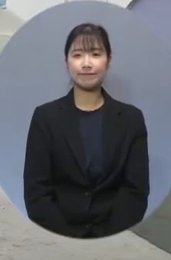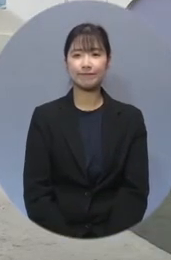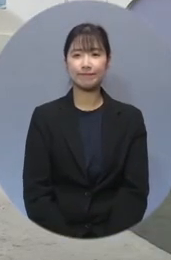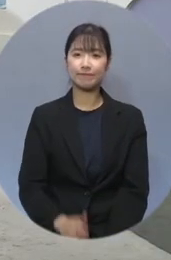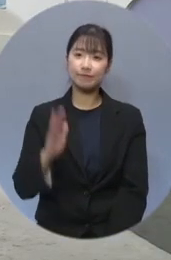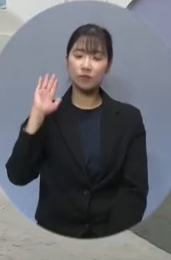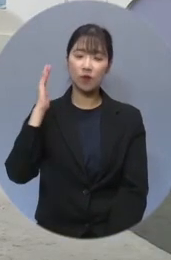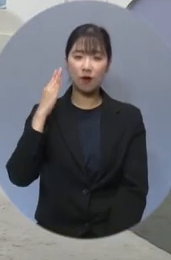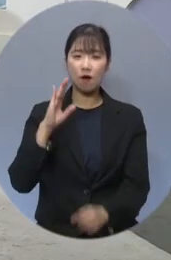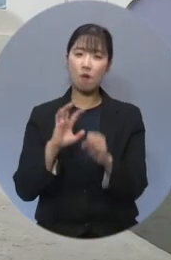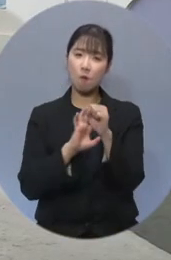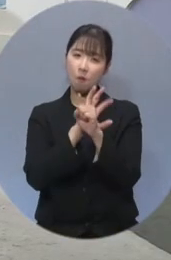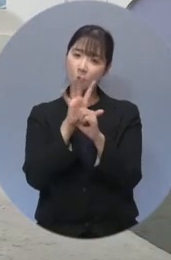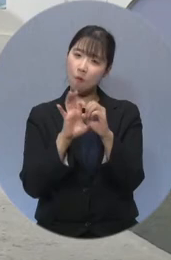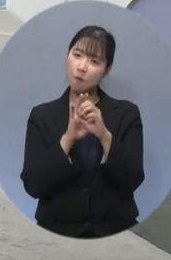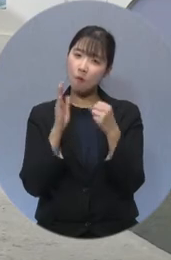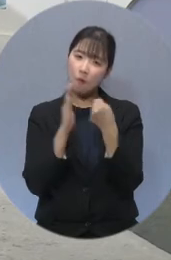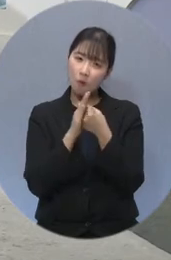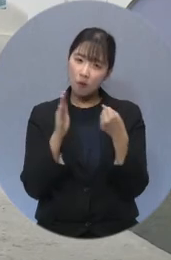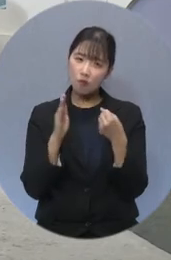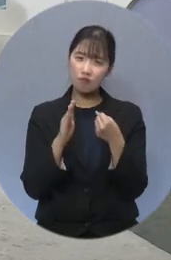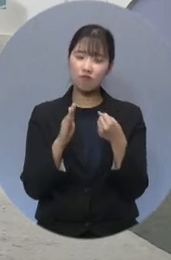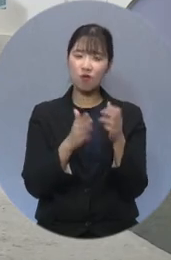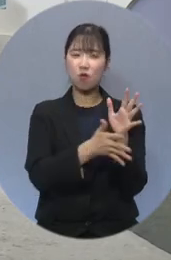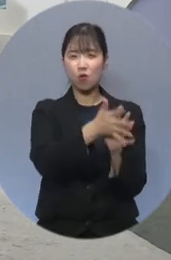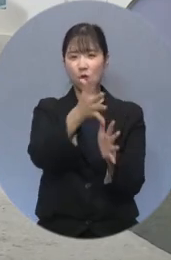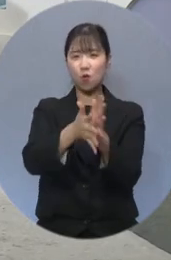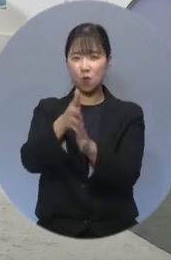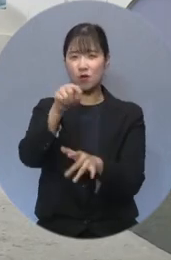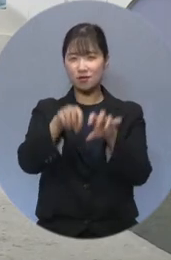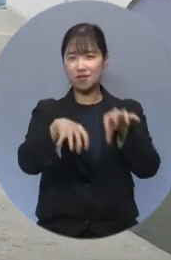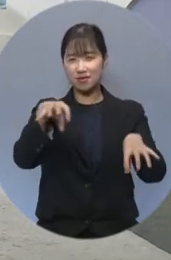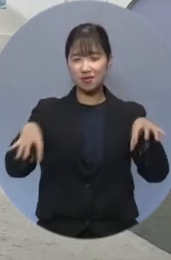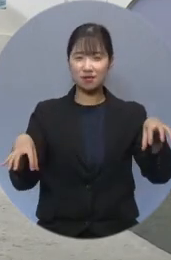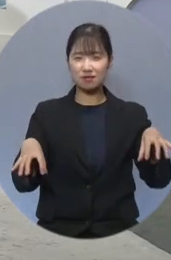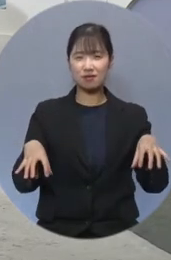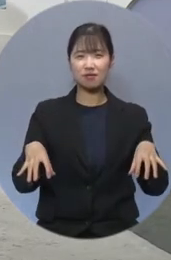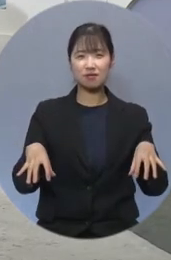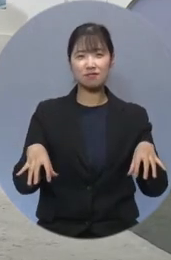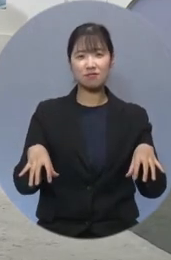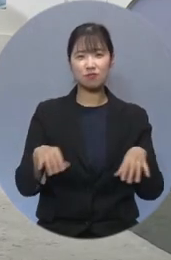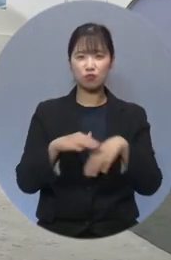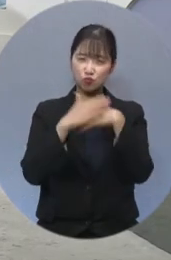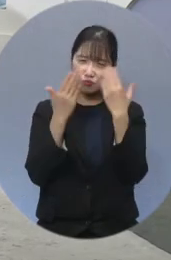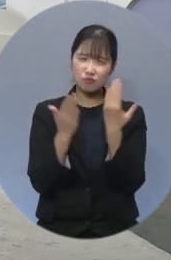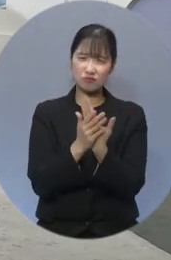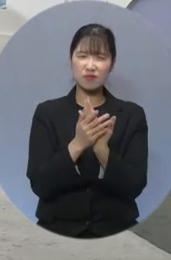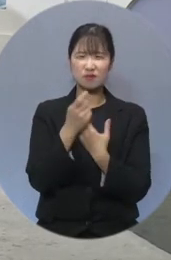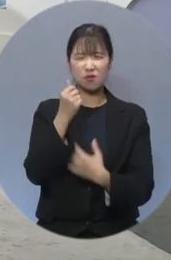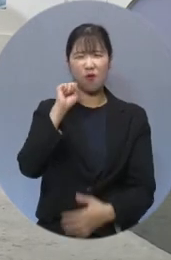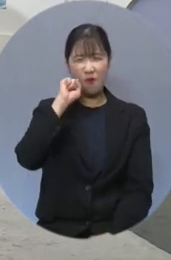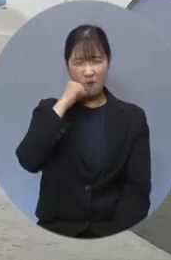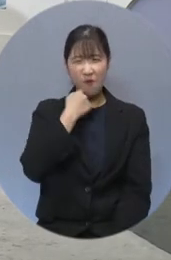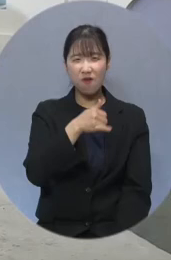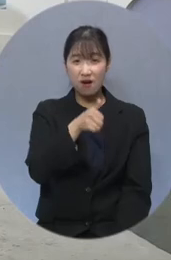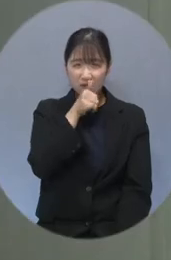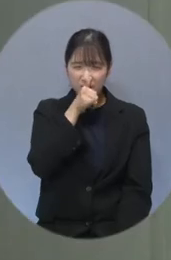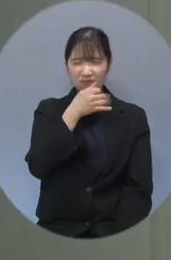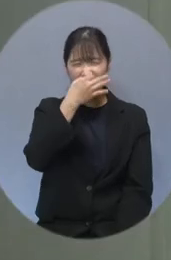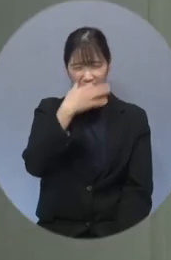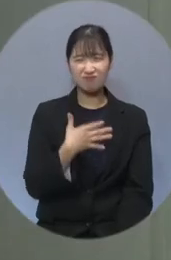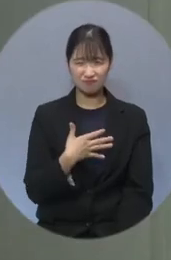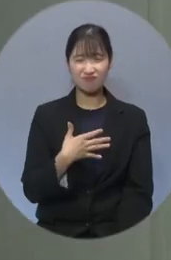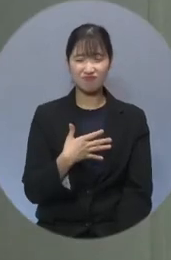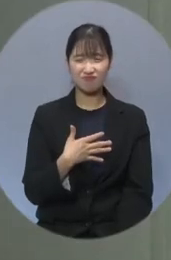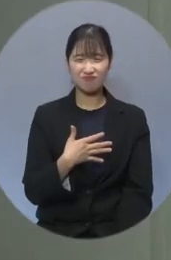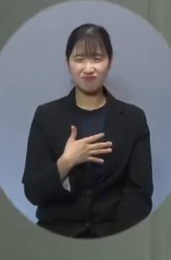요즘에 그 코로나 때문에 각 도시들이 네네네 뭐 전국적으로 상당히 애로가 많죠. 네. 힘도 많이 네.